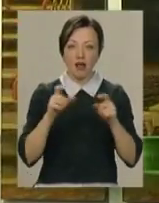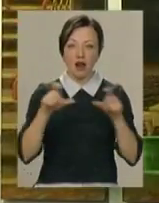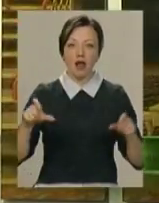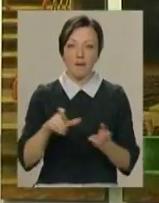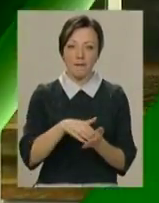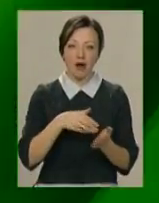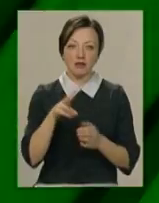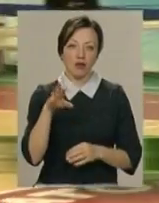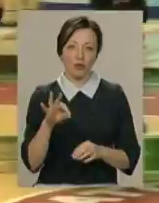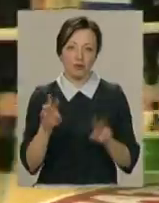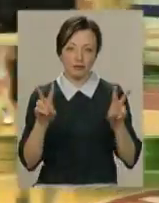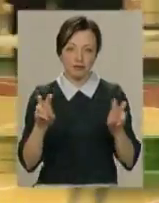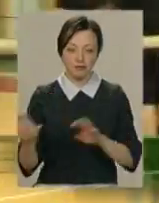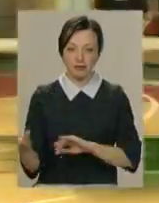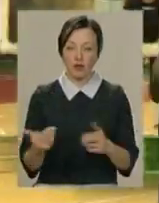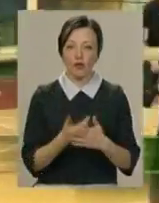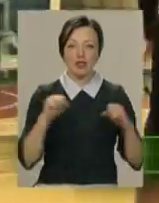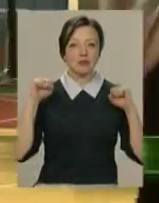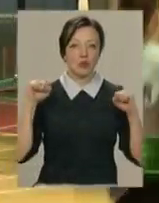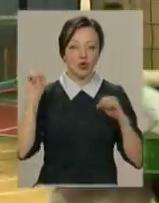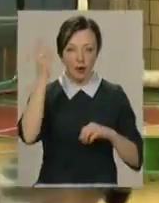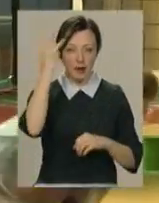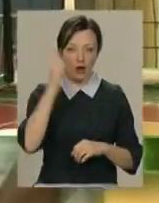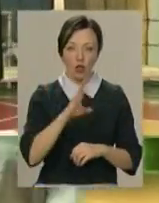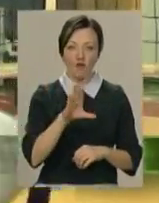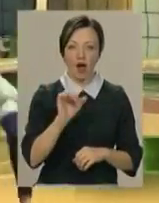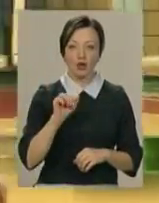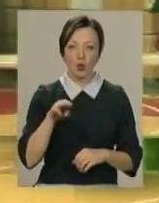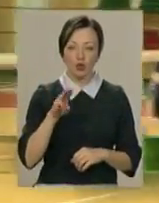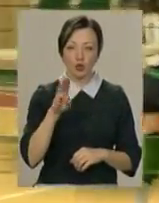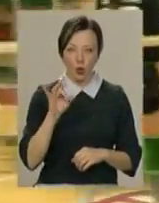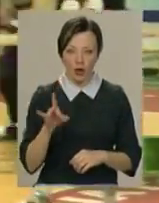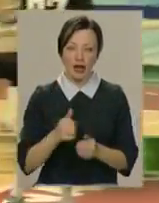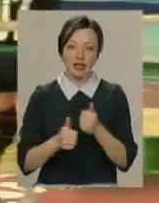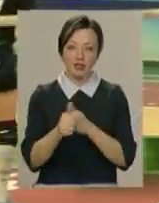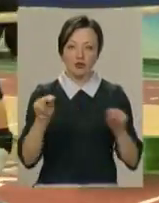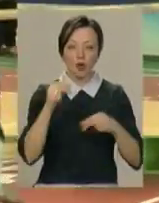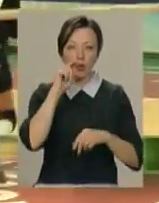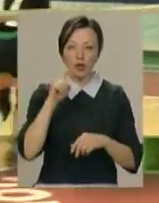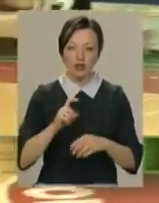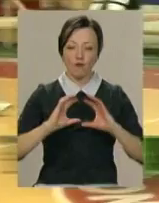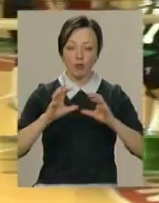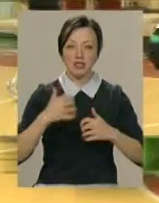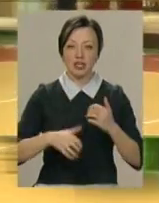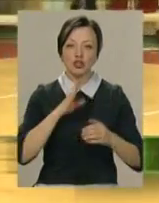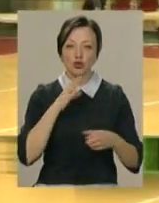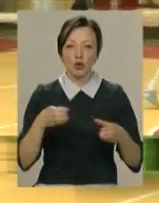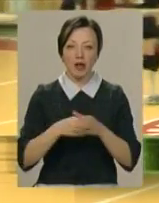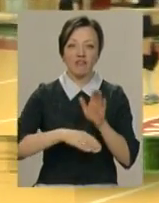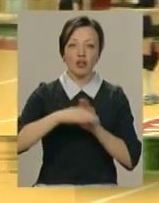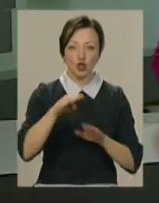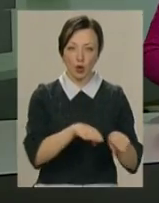«Масло». Новини спорту. Хмельницький «Новатор» – лідери в чемпіонаті України з волейболу серед жіночих команд вищої